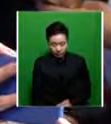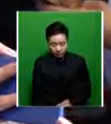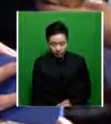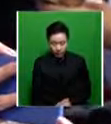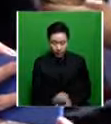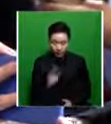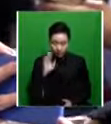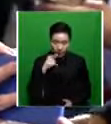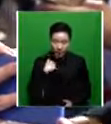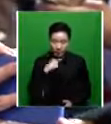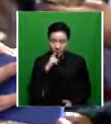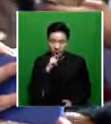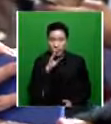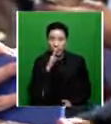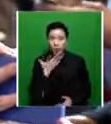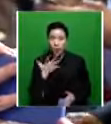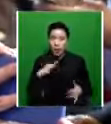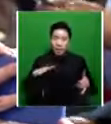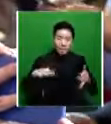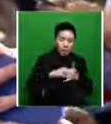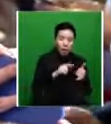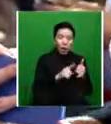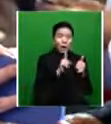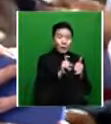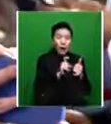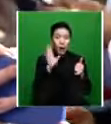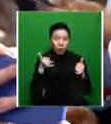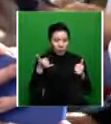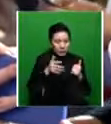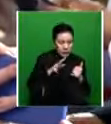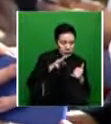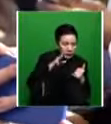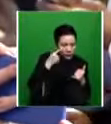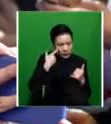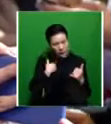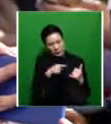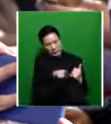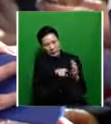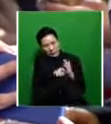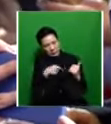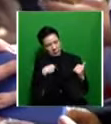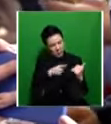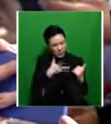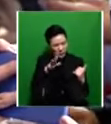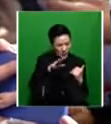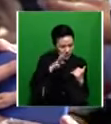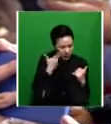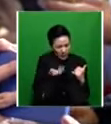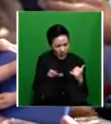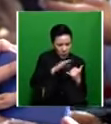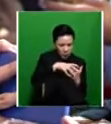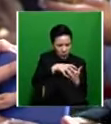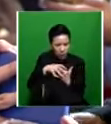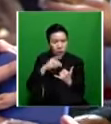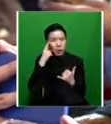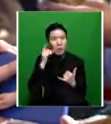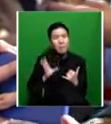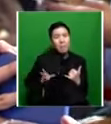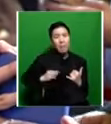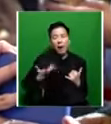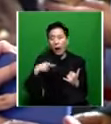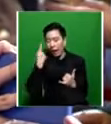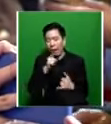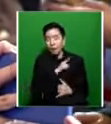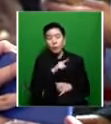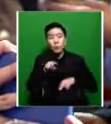ติดเชื้อหรือไม่ครับมาตรการตรงนี้เราจะมีหน่วยงานไปดูในส่วนที่ว่าต้องรับผิดชอบในส่วนนี ้เดี๋ยว